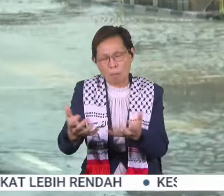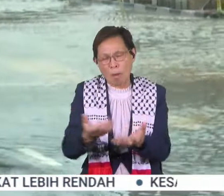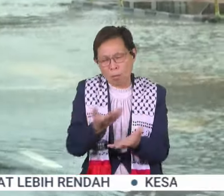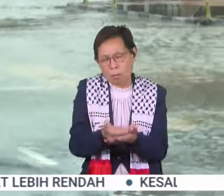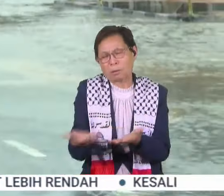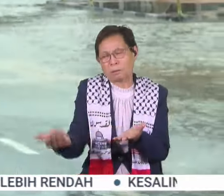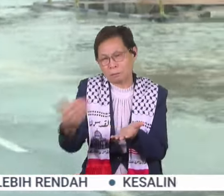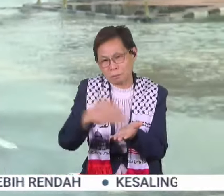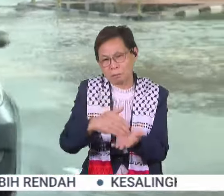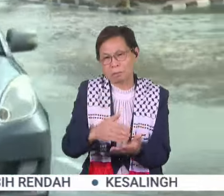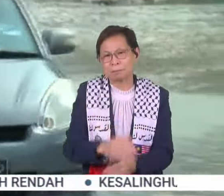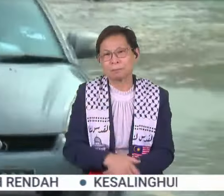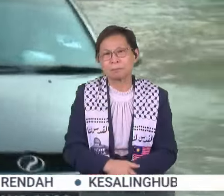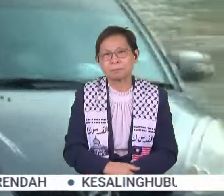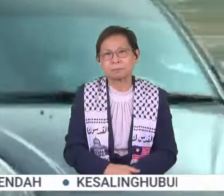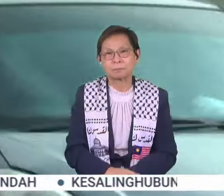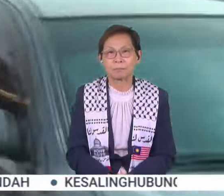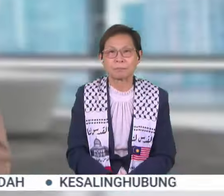lah.